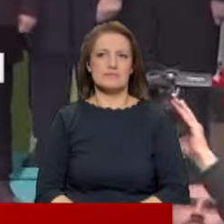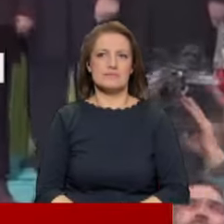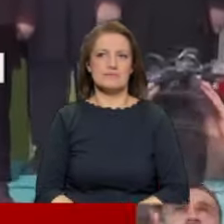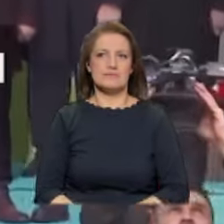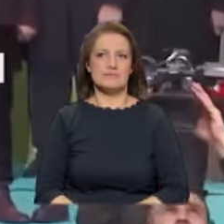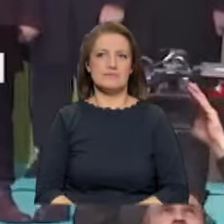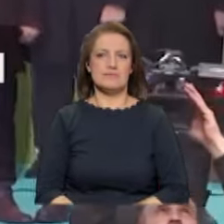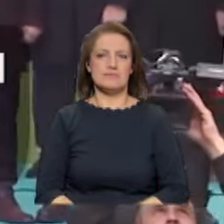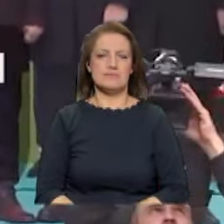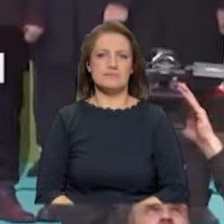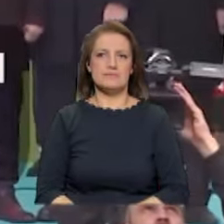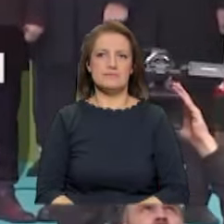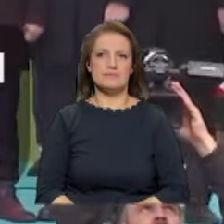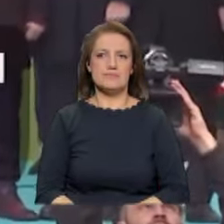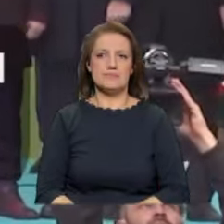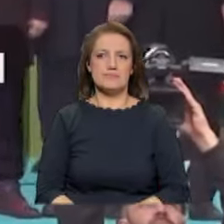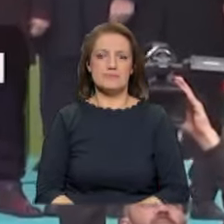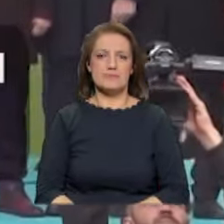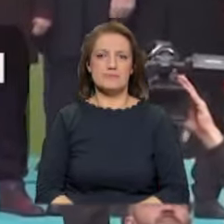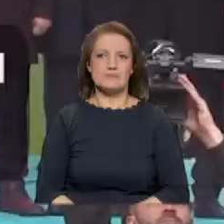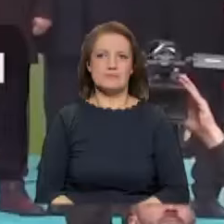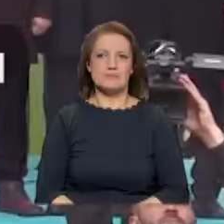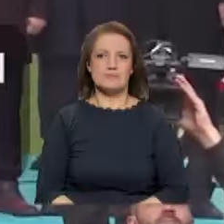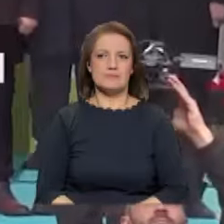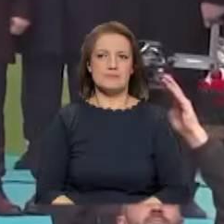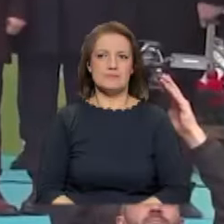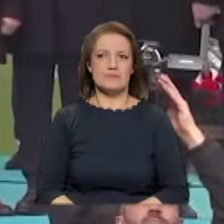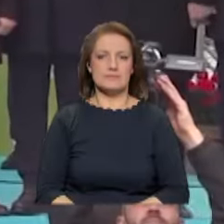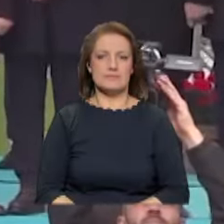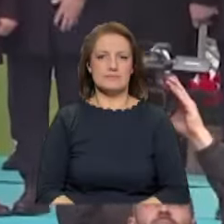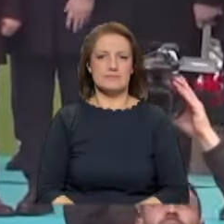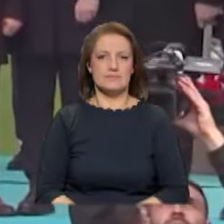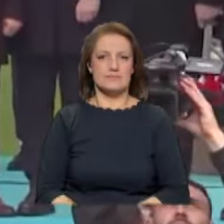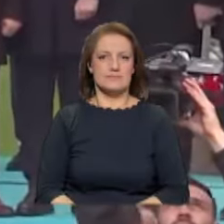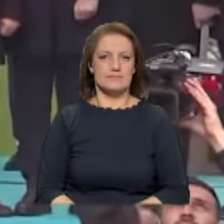oranıyla belediyeyi ona teslim etmeye hazır mıyız?